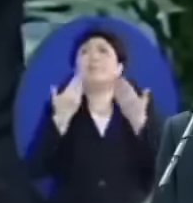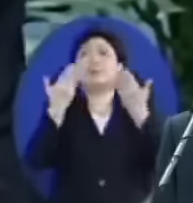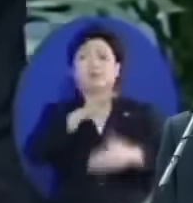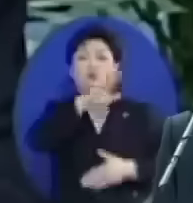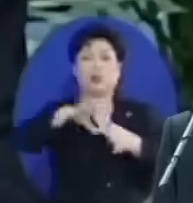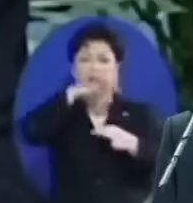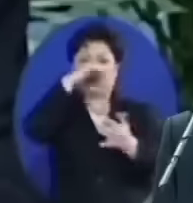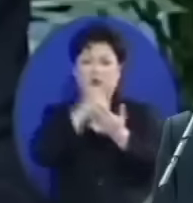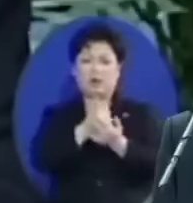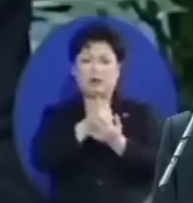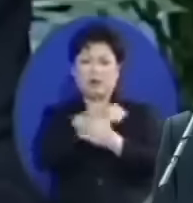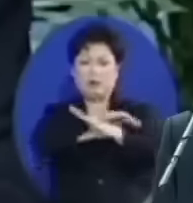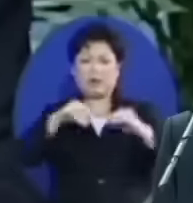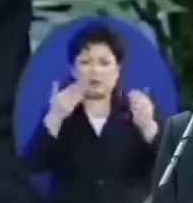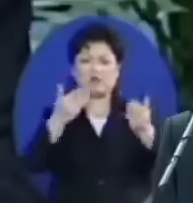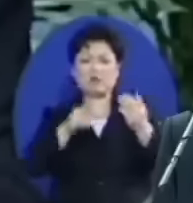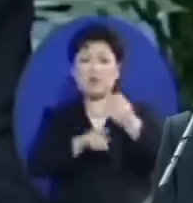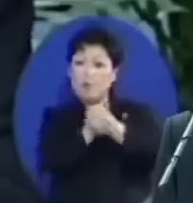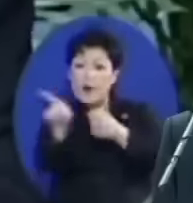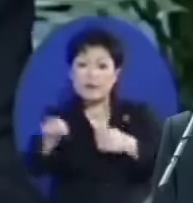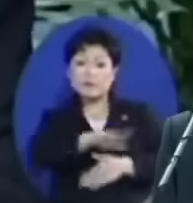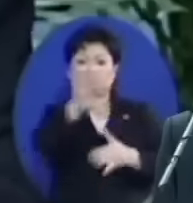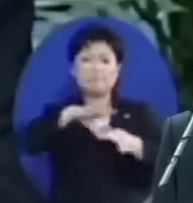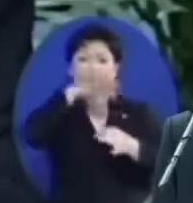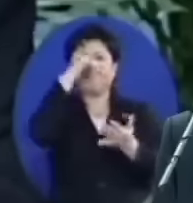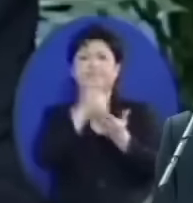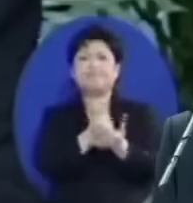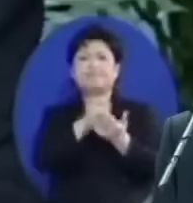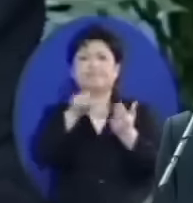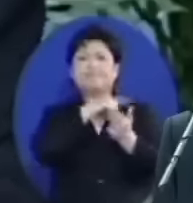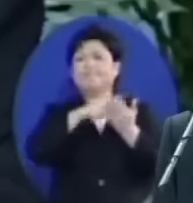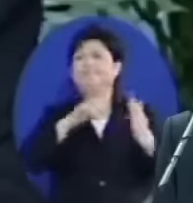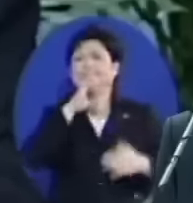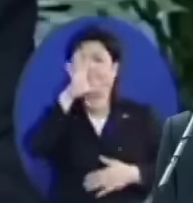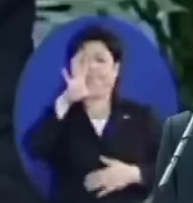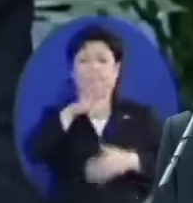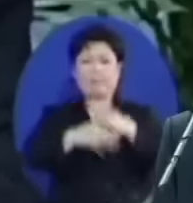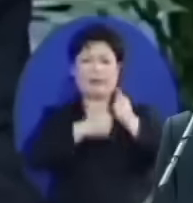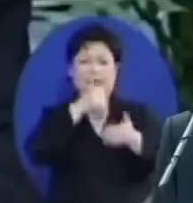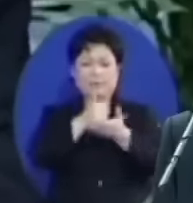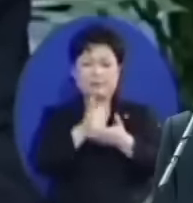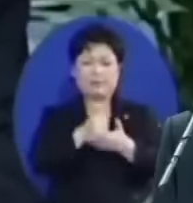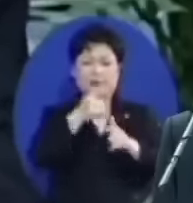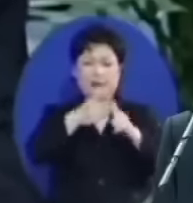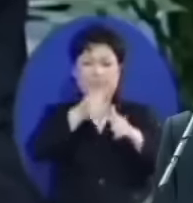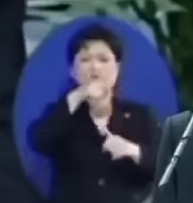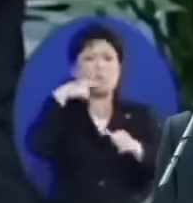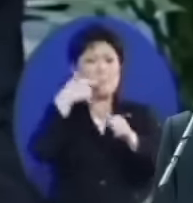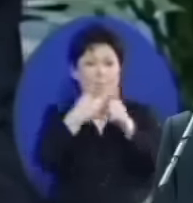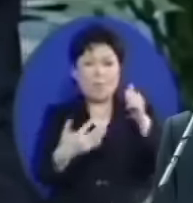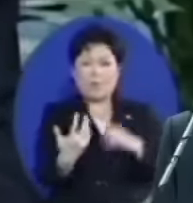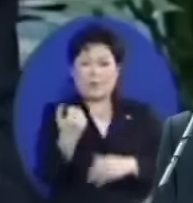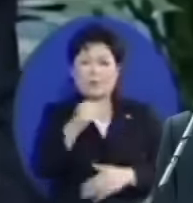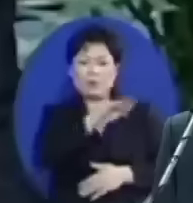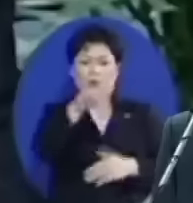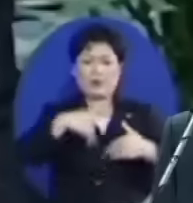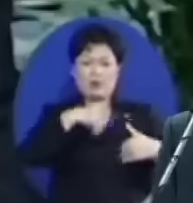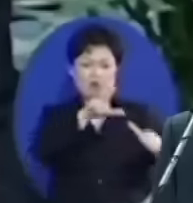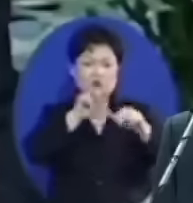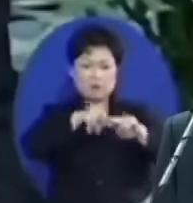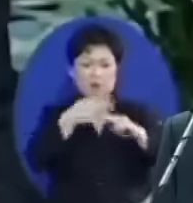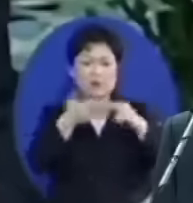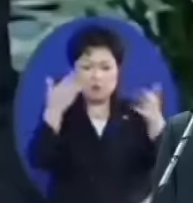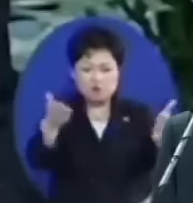죄를 청산한 그 이외에는 우리의 죄를 청산할 수가 없고 하나님은 이 예수 보혈로 우리에게 구원을